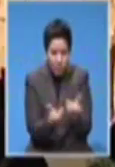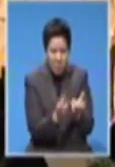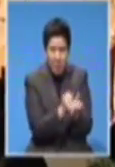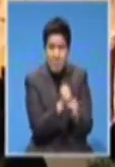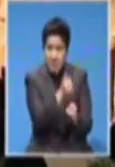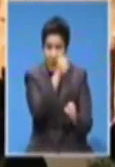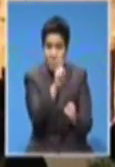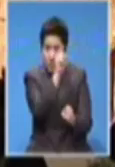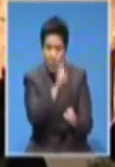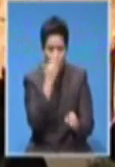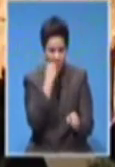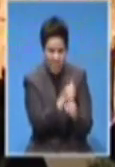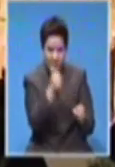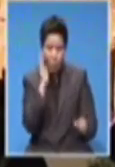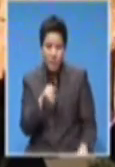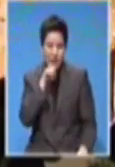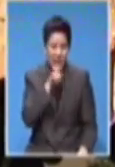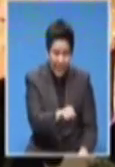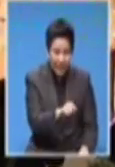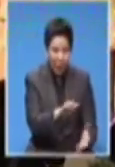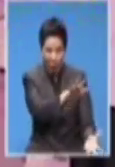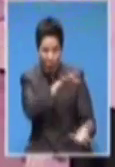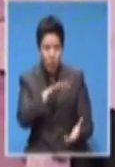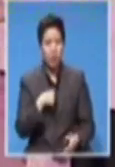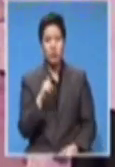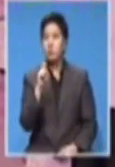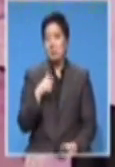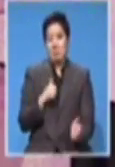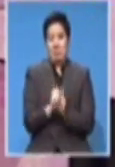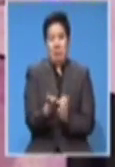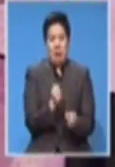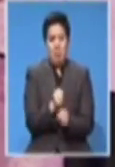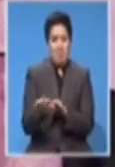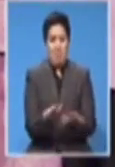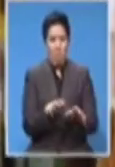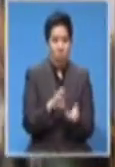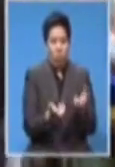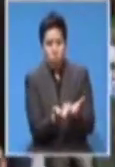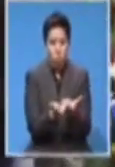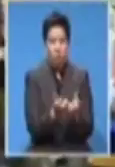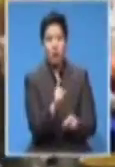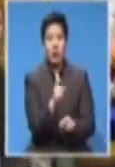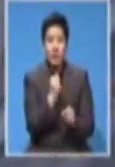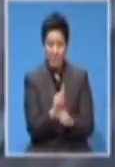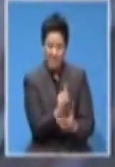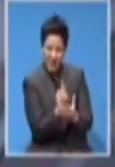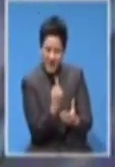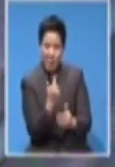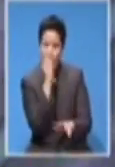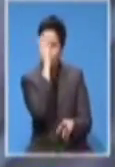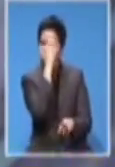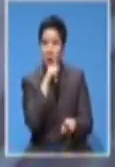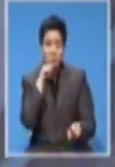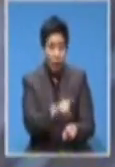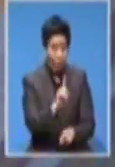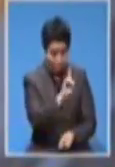ที่ผ่านมาทำดีหมดคนสั่งซื้อผลิตไม่ได้ผลิตไม่ทันเพราะว่าไม่พร้อมแต่ทำได้เป็นชิ้นๆแต่ได้สวยเพราะสั่งเป็นร้